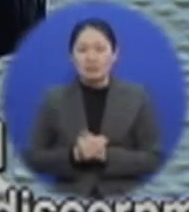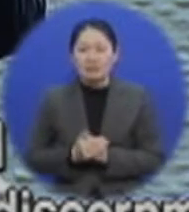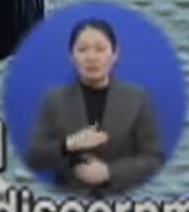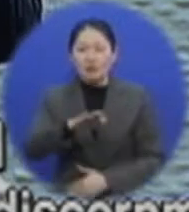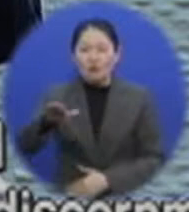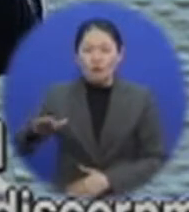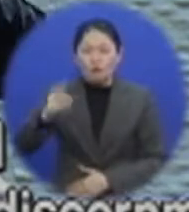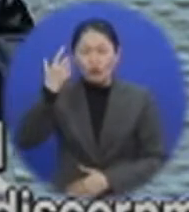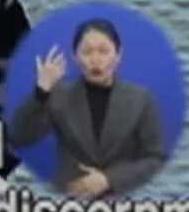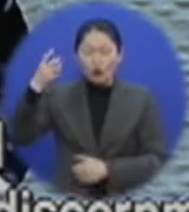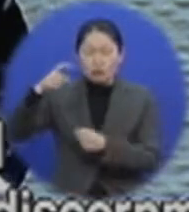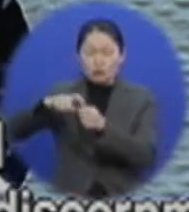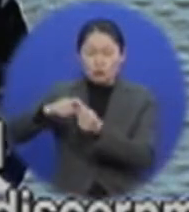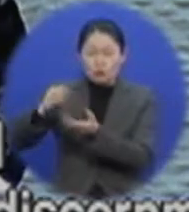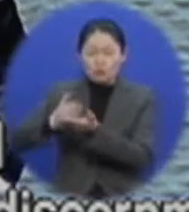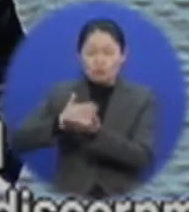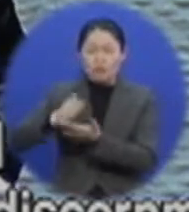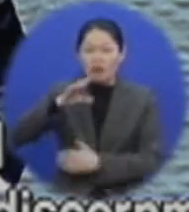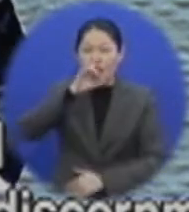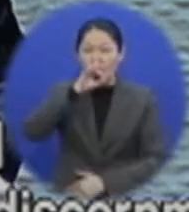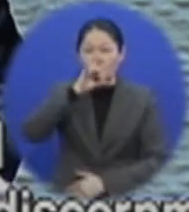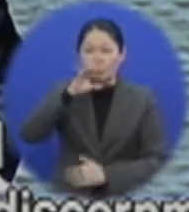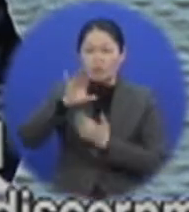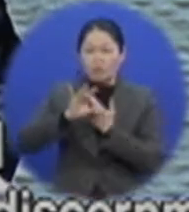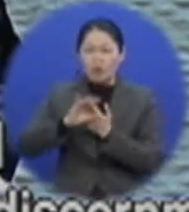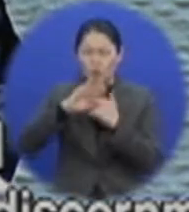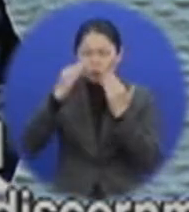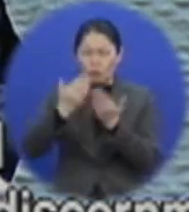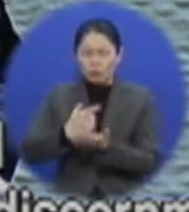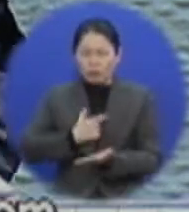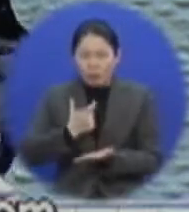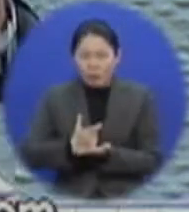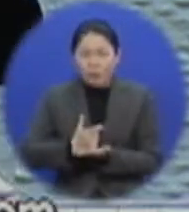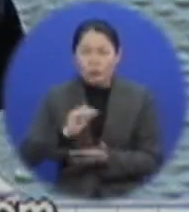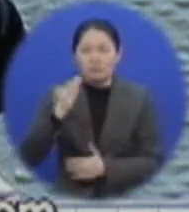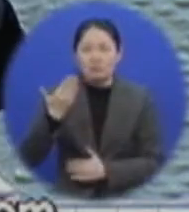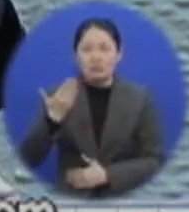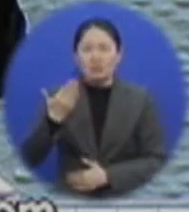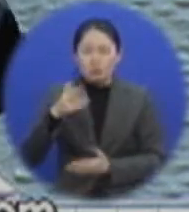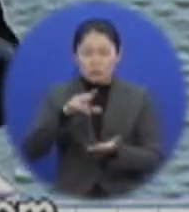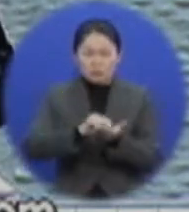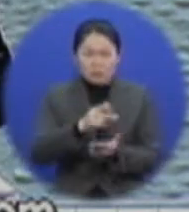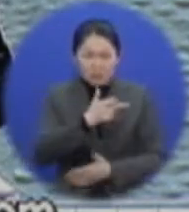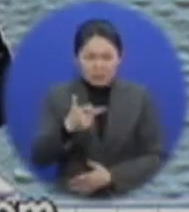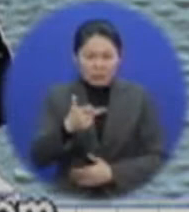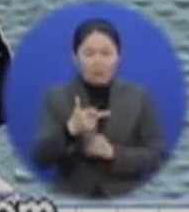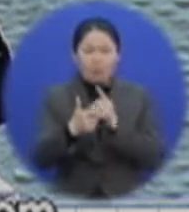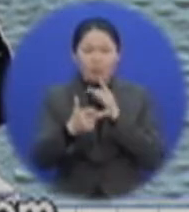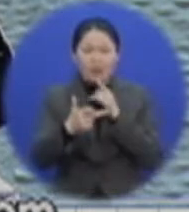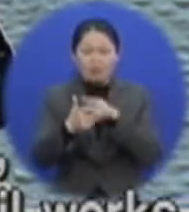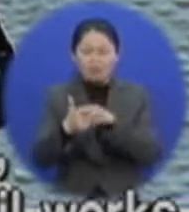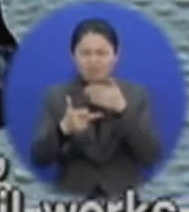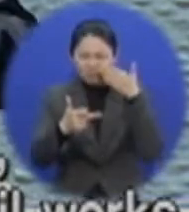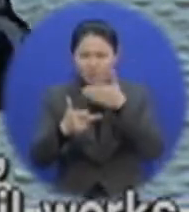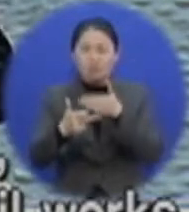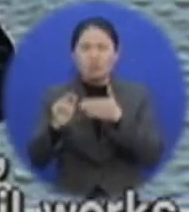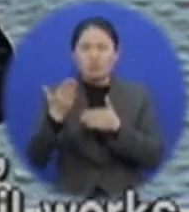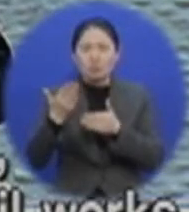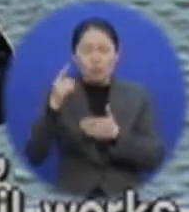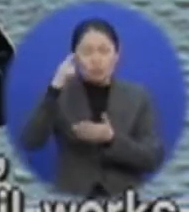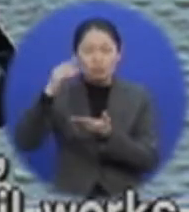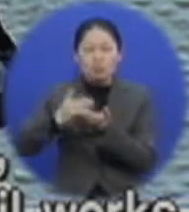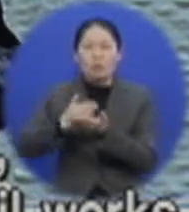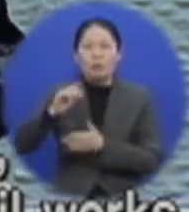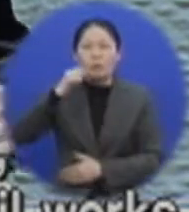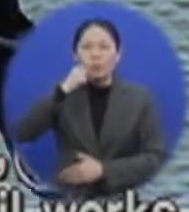여러분 영적인 분별을 못하면 다 속 씁니다 문제가 크다는 것만 생각하고 그리고는 분별하지